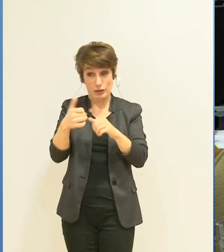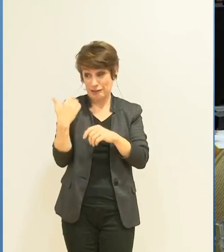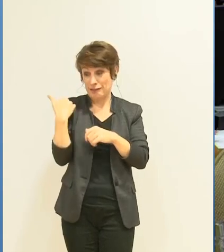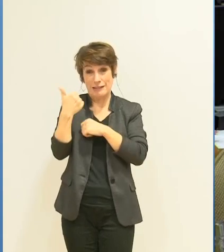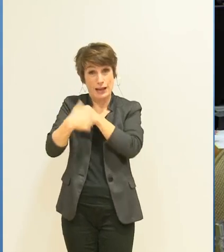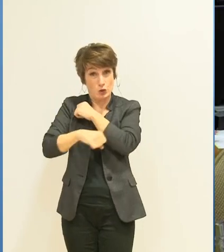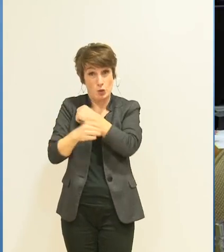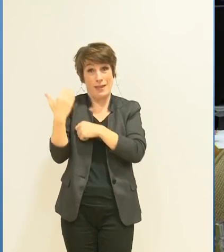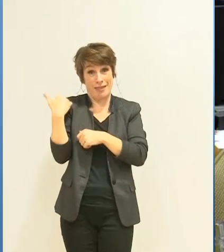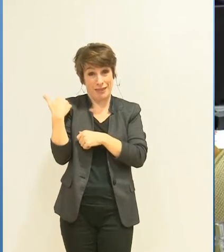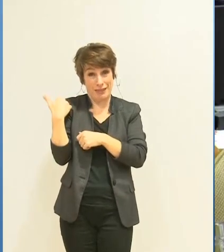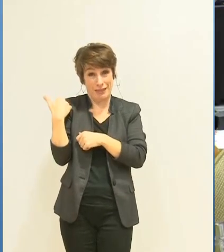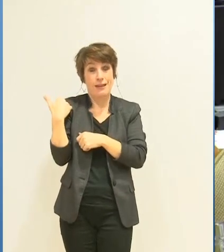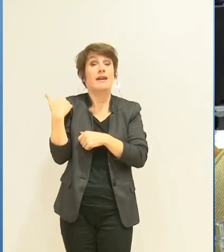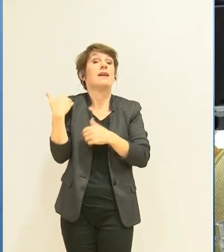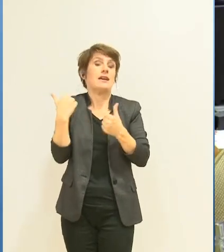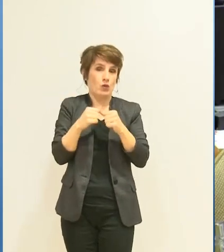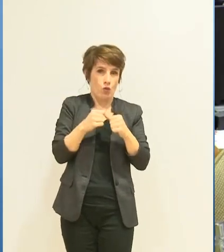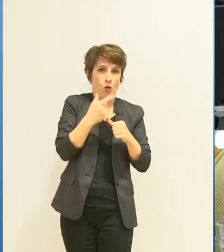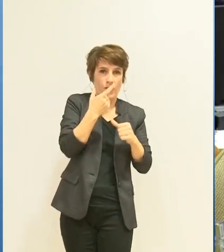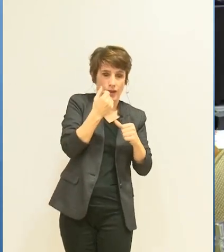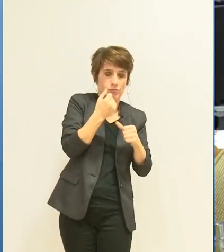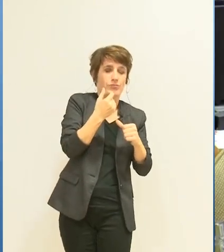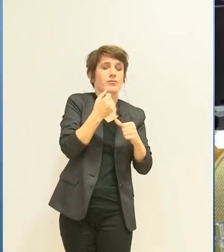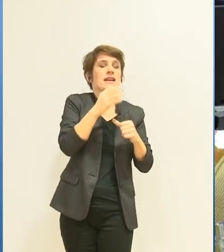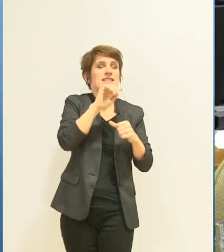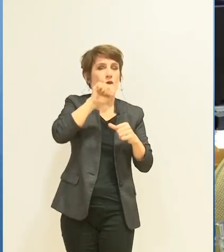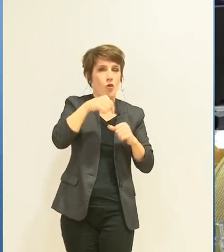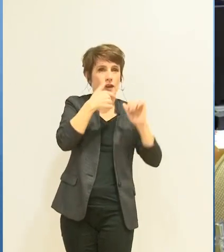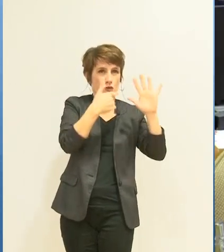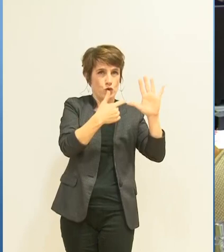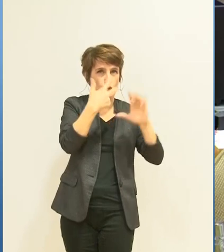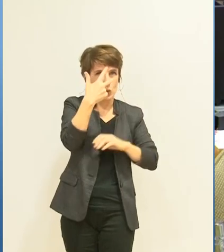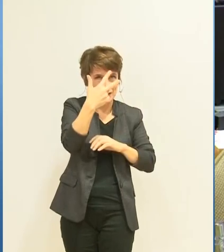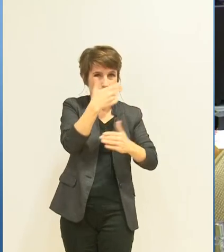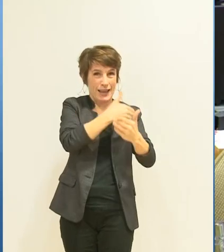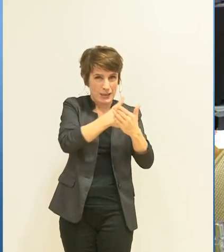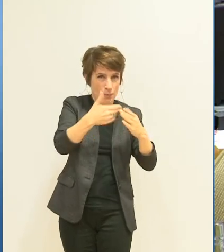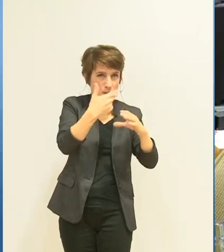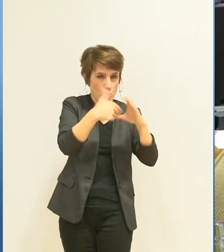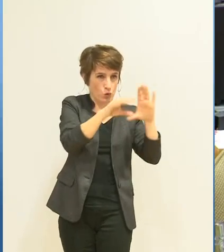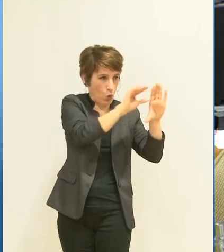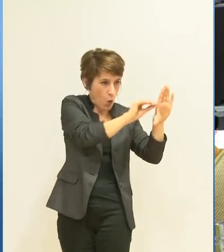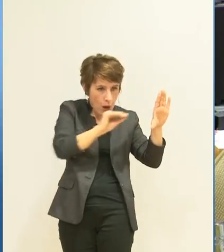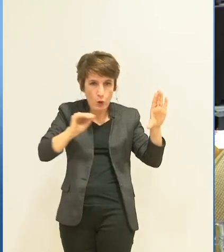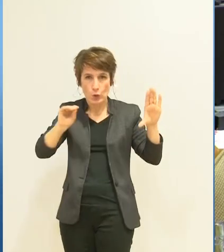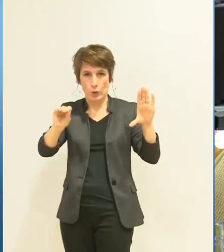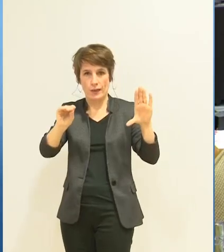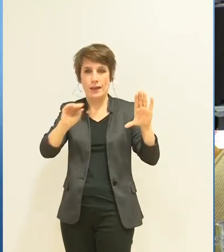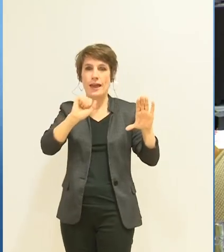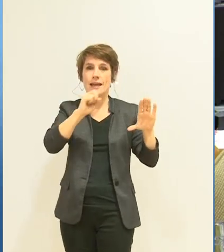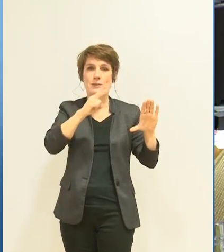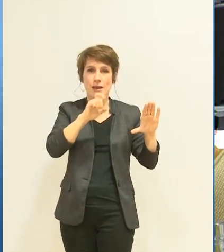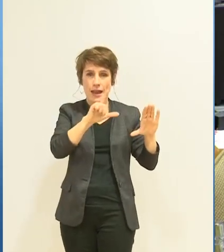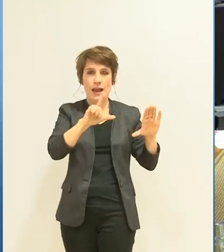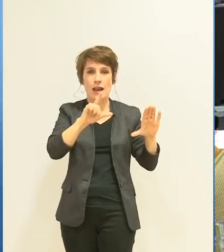lequel il y a un déplacement des sommes de 0,73 million d'euros de l'aspect à l'oser qui a été avancé de